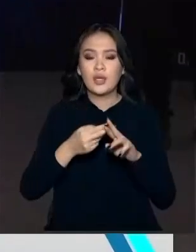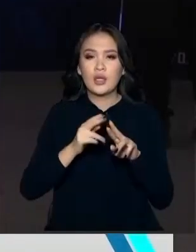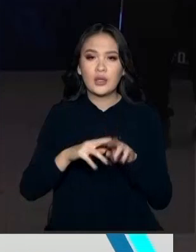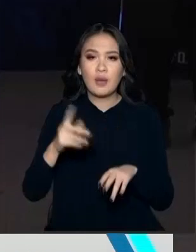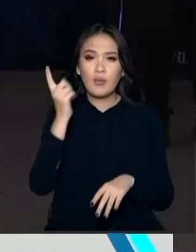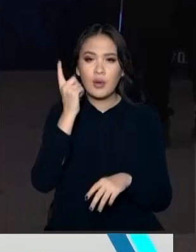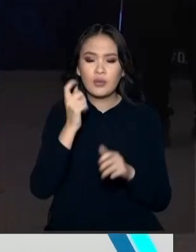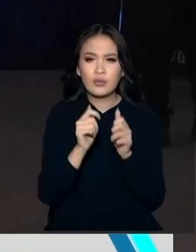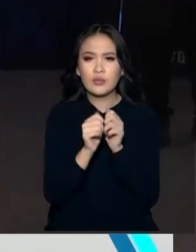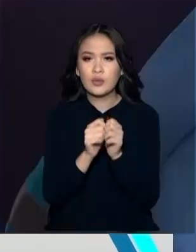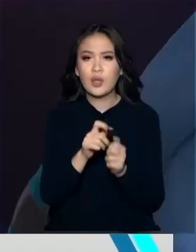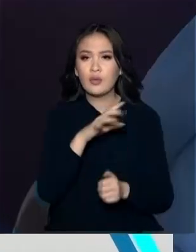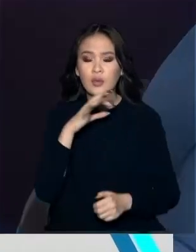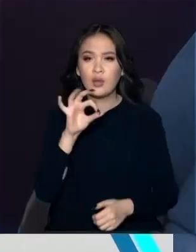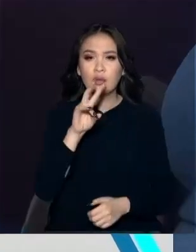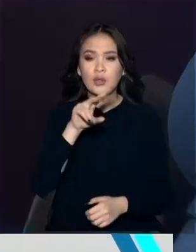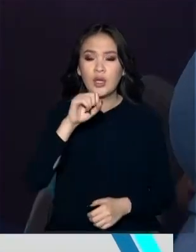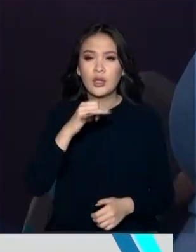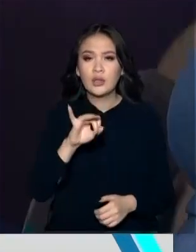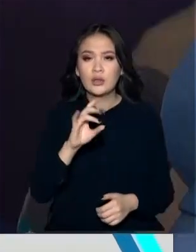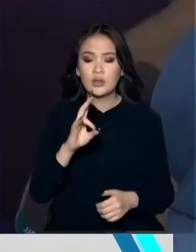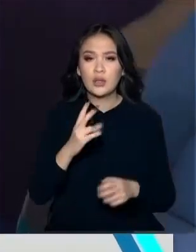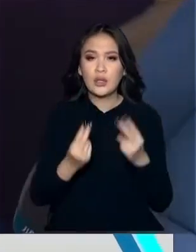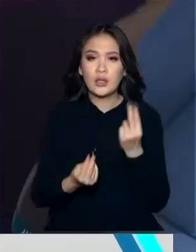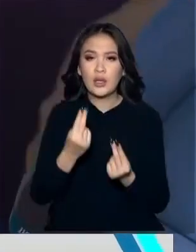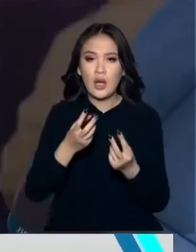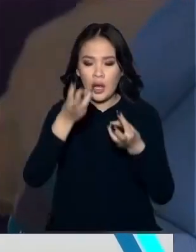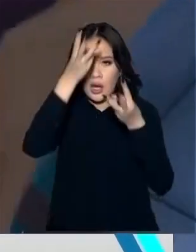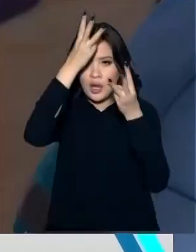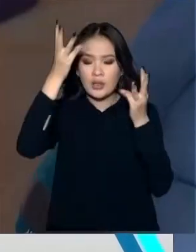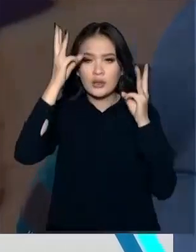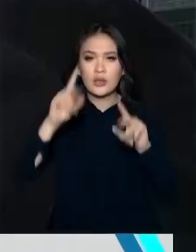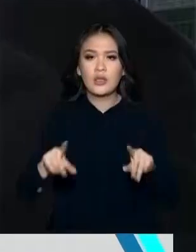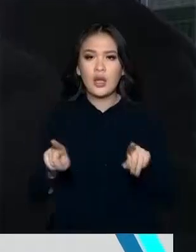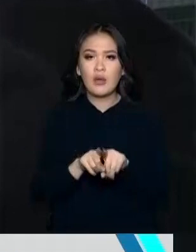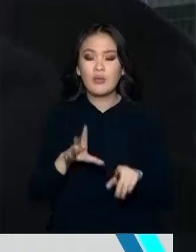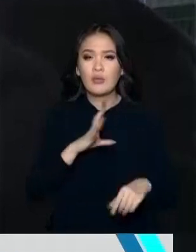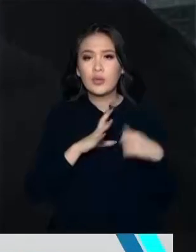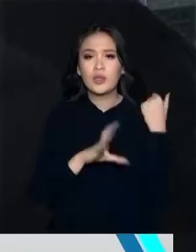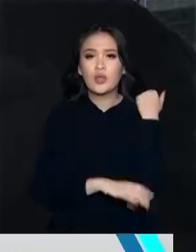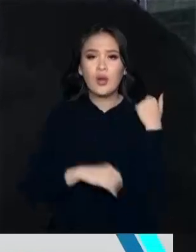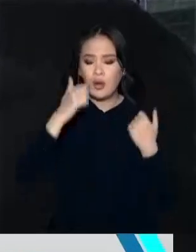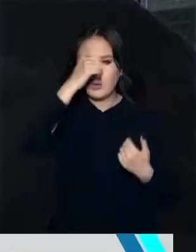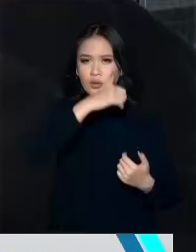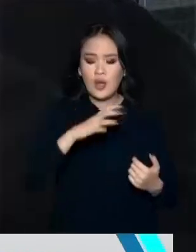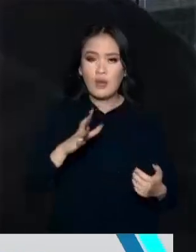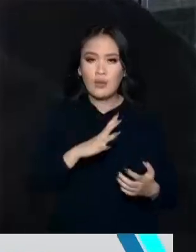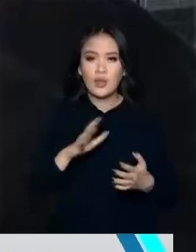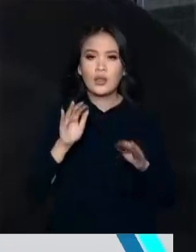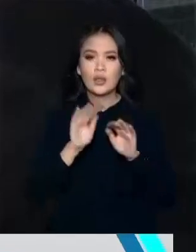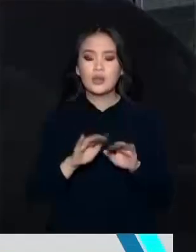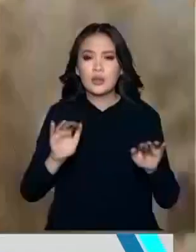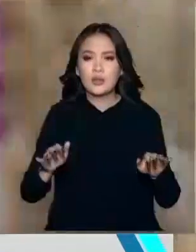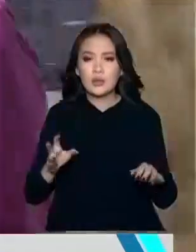мобильная многопользовательская онлайн-игра в жанре королевской битвы. В последние несколько лет она стала очень популярной среди